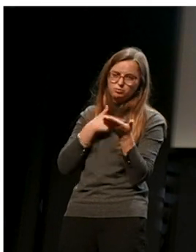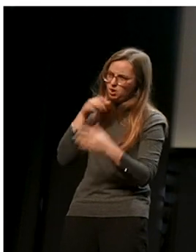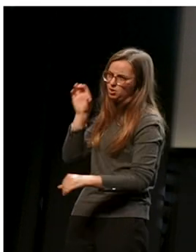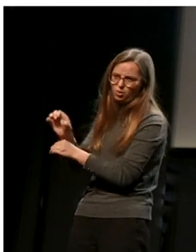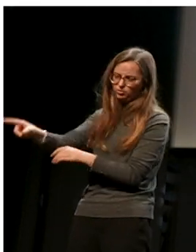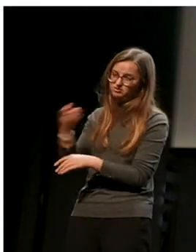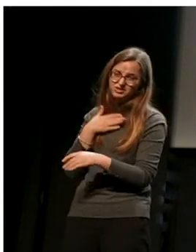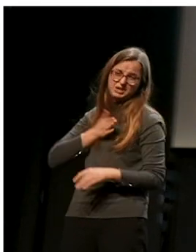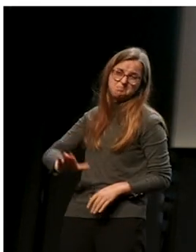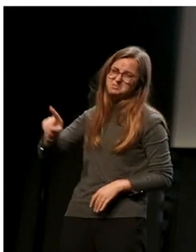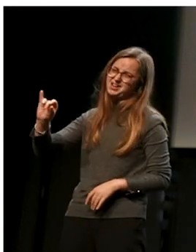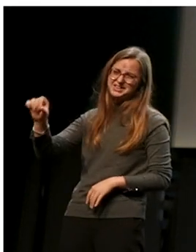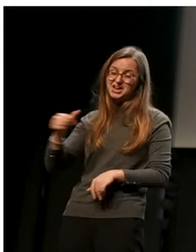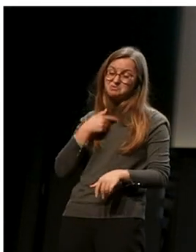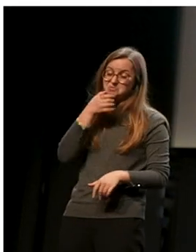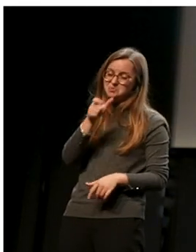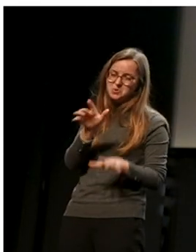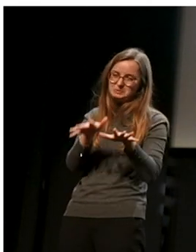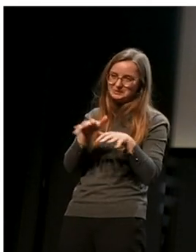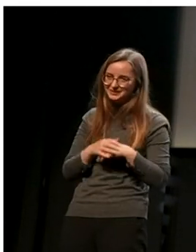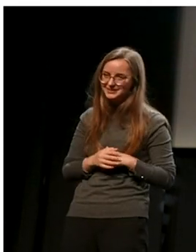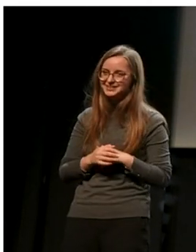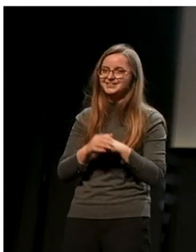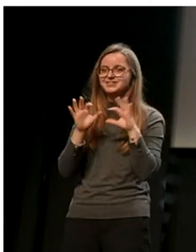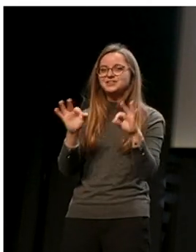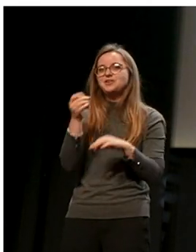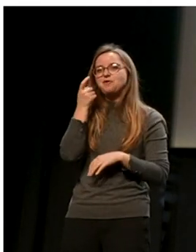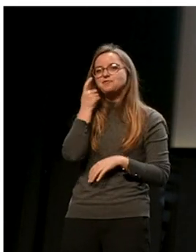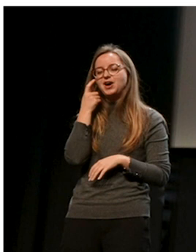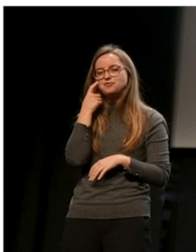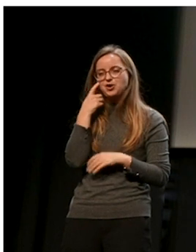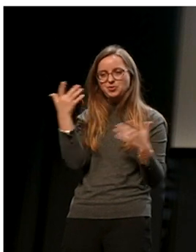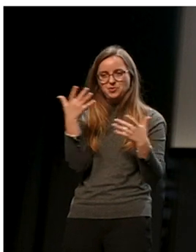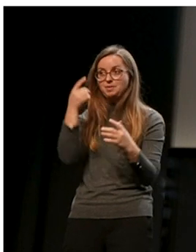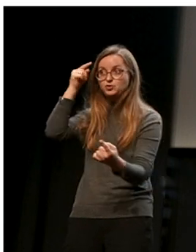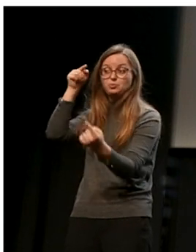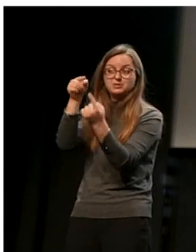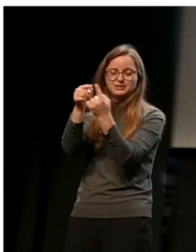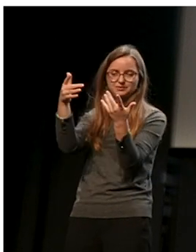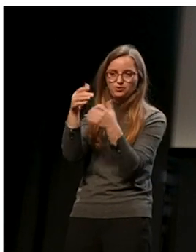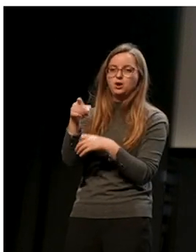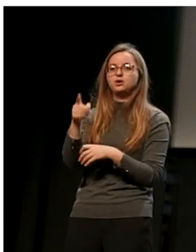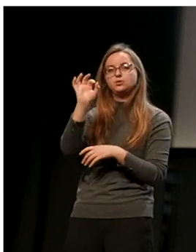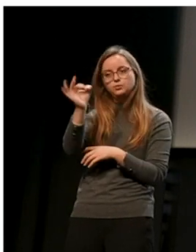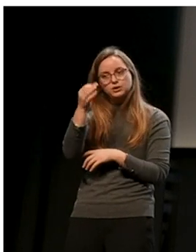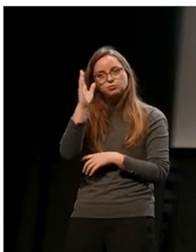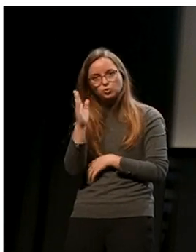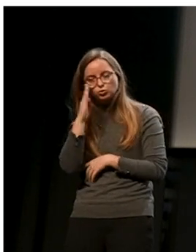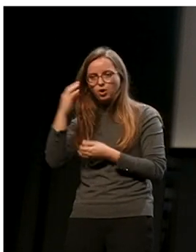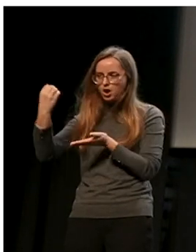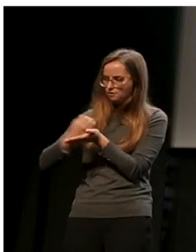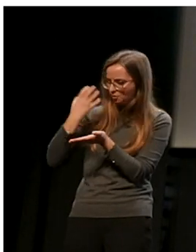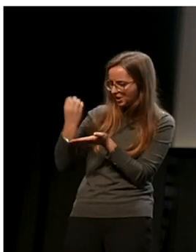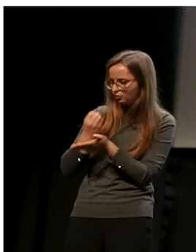n'ai pas les bons termes. Il faut voir que la finalité d'un truc, c'est oui, on va avoir besoin d'informations, on va avoir besoin